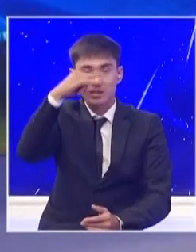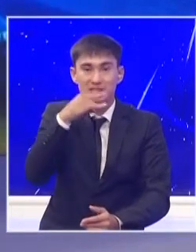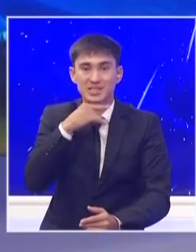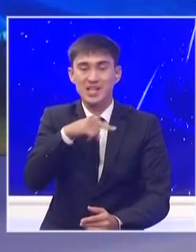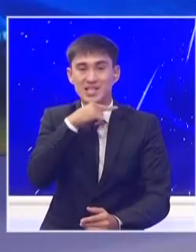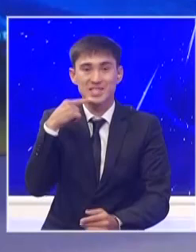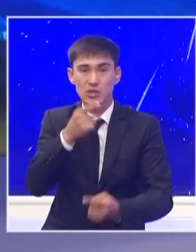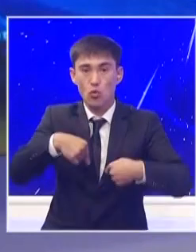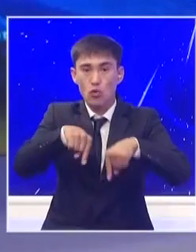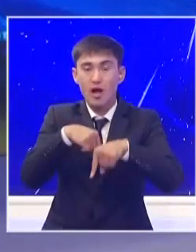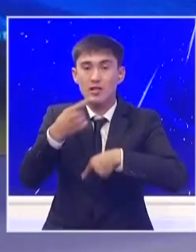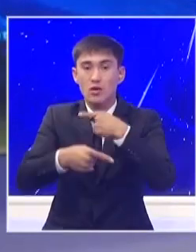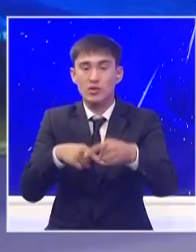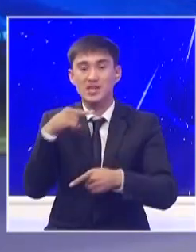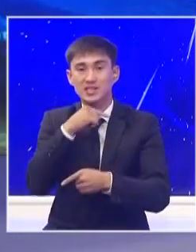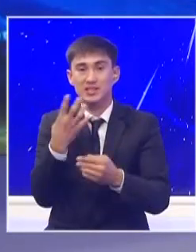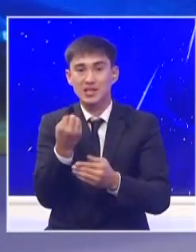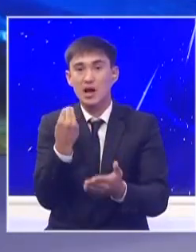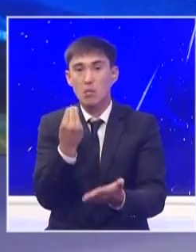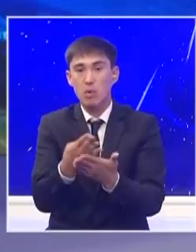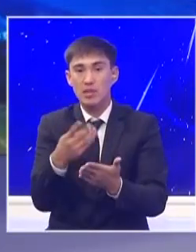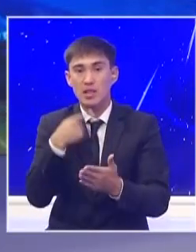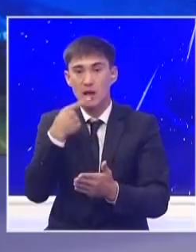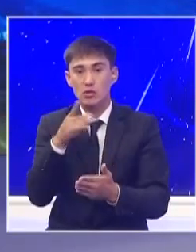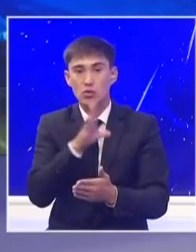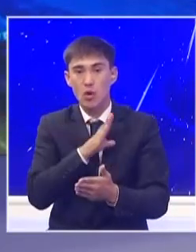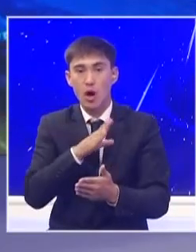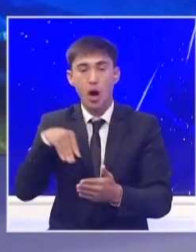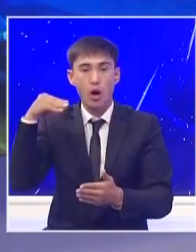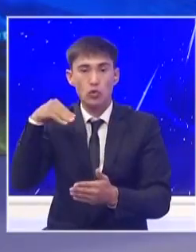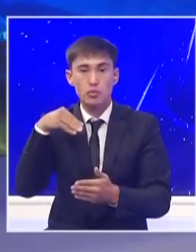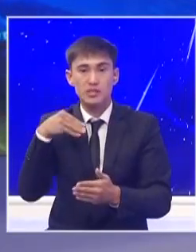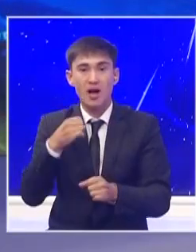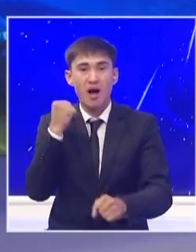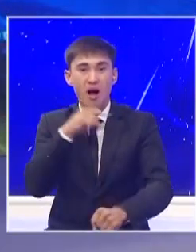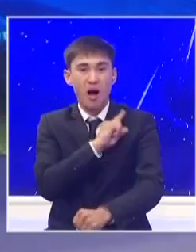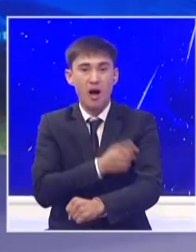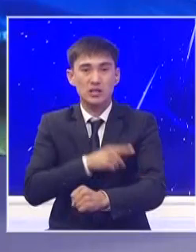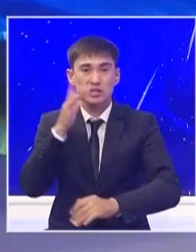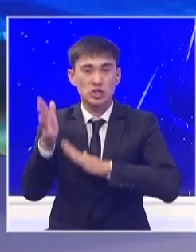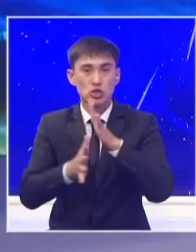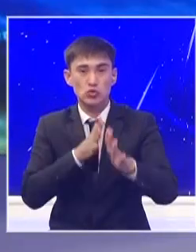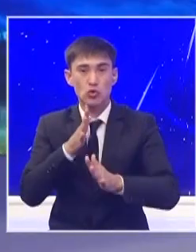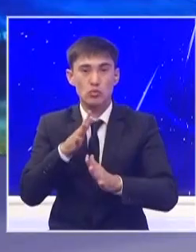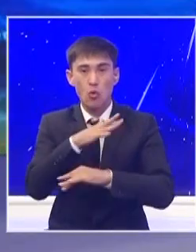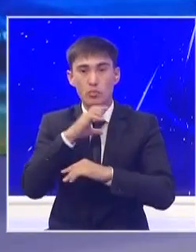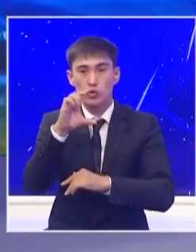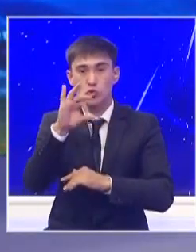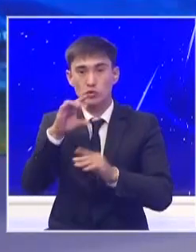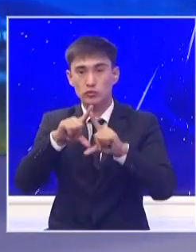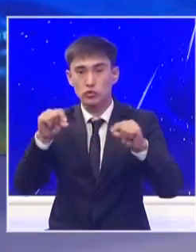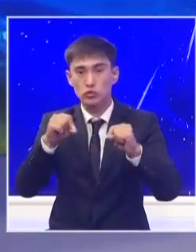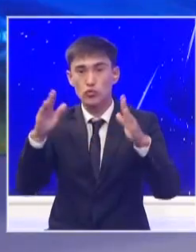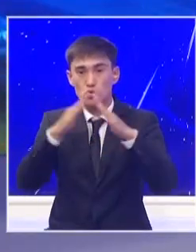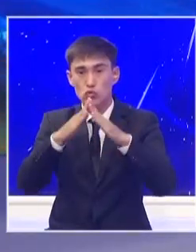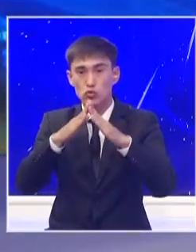Қазақстанның ет одағы алдағы уақытта еттің тағы да қымбаттайтынын болжап отыр. Ал Ақтөбеде қатты жел соғып, бірнеше әлеуметтік нысан мен